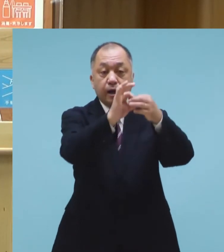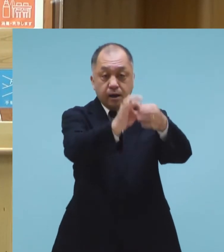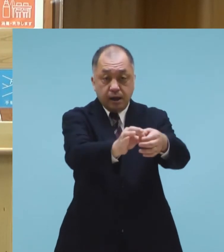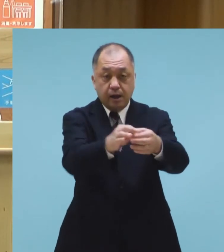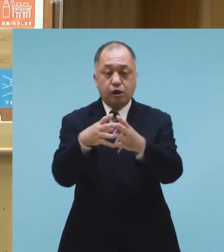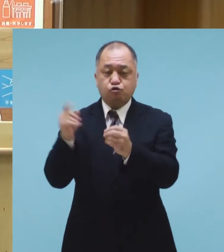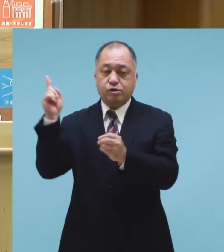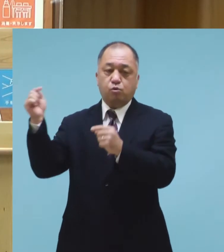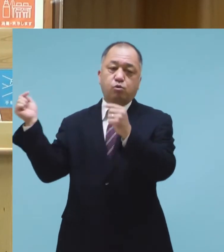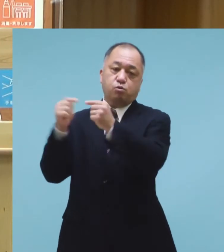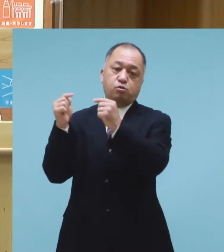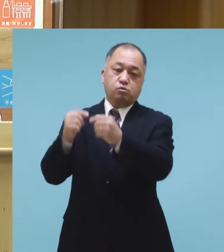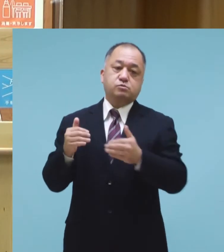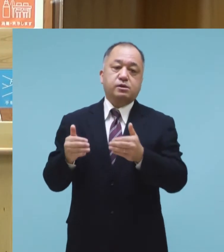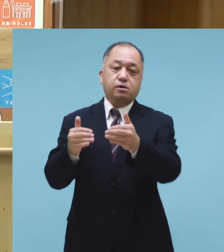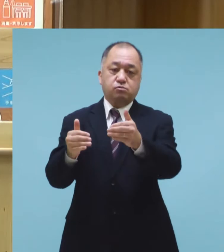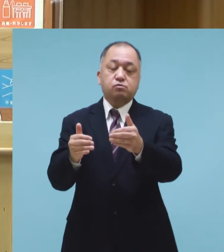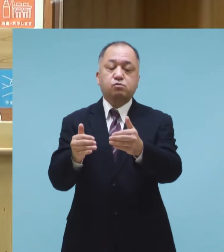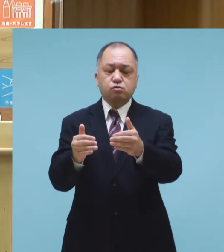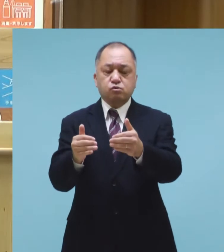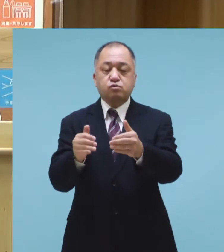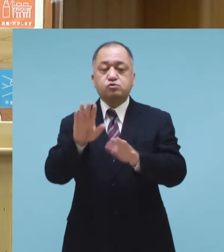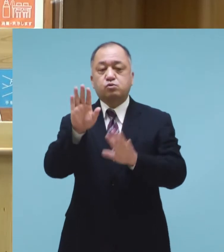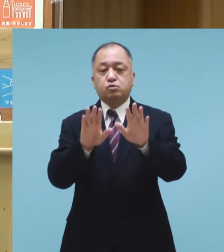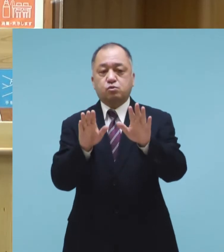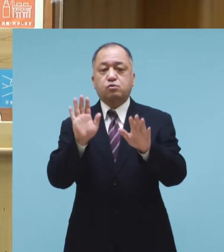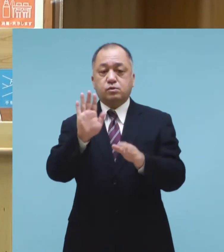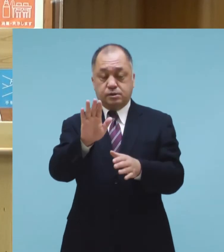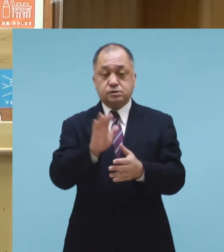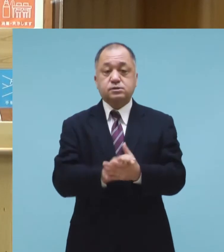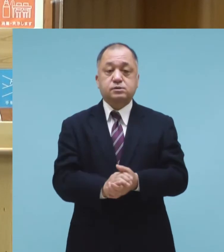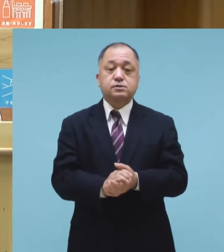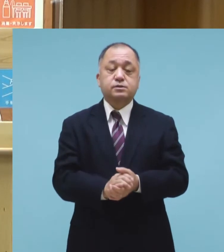議をするという状況であります。